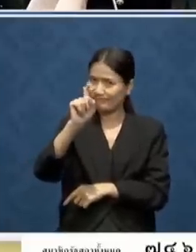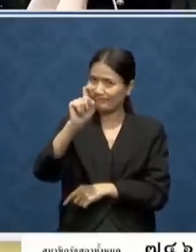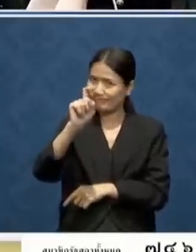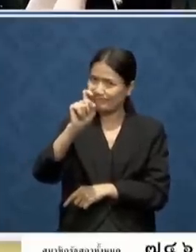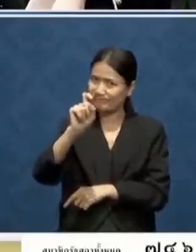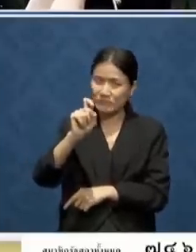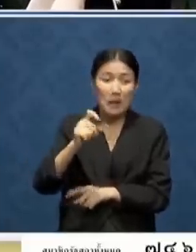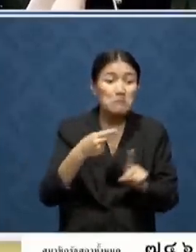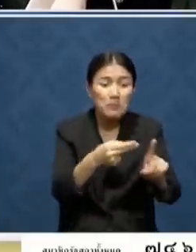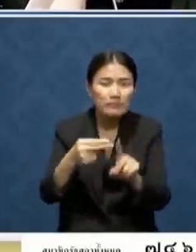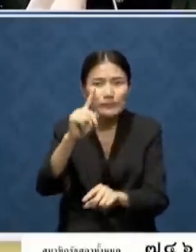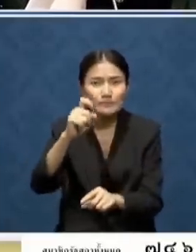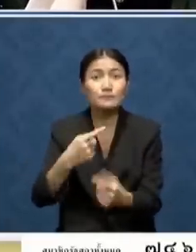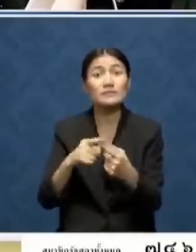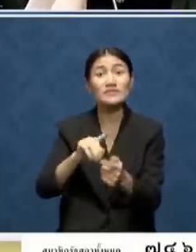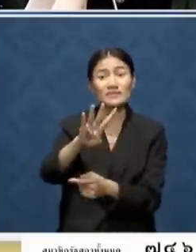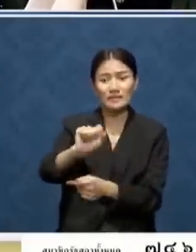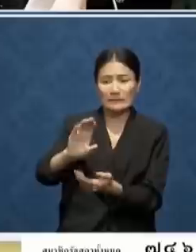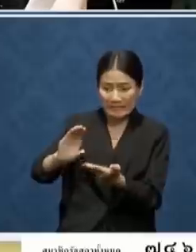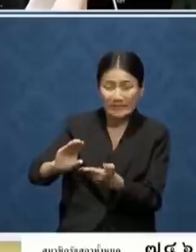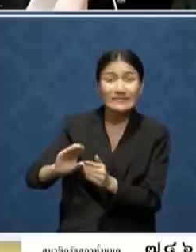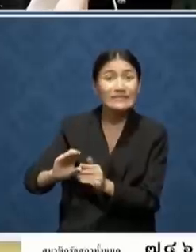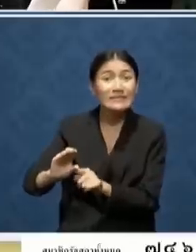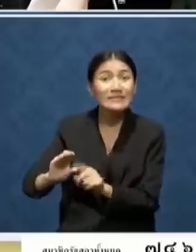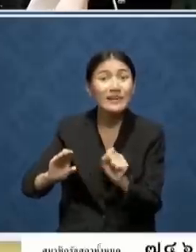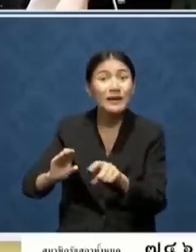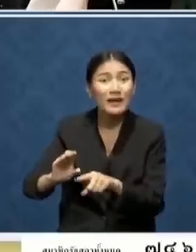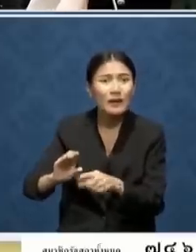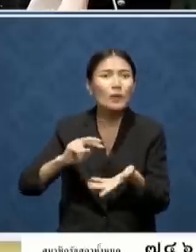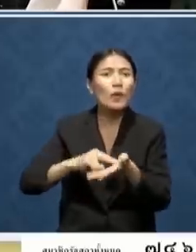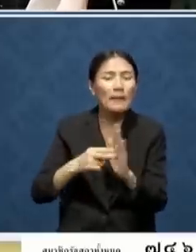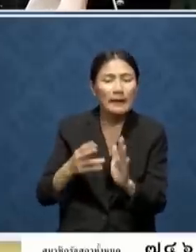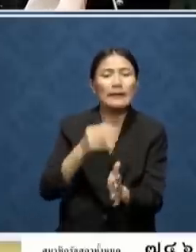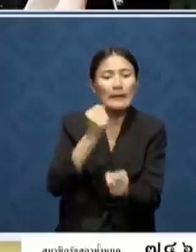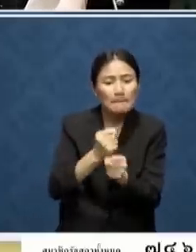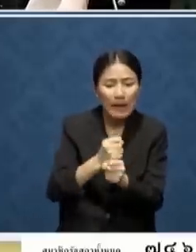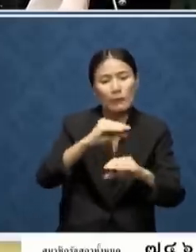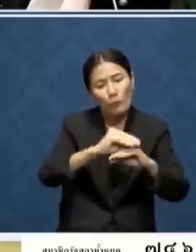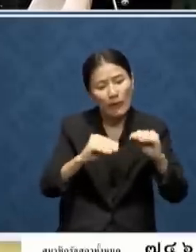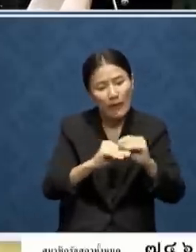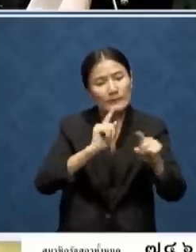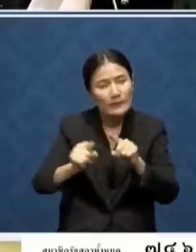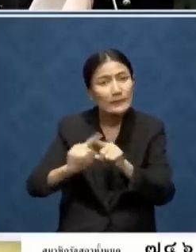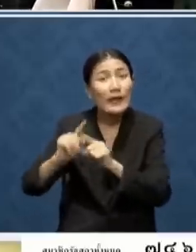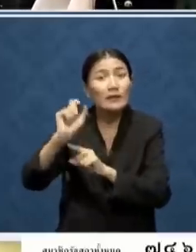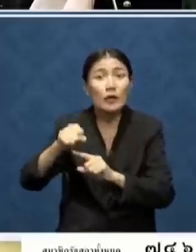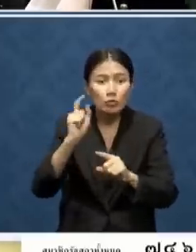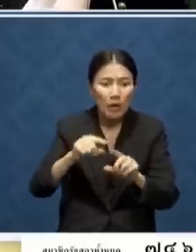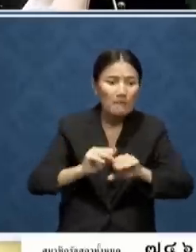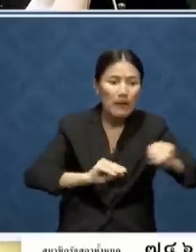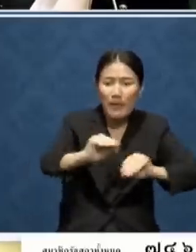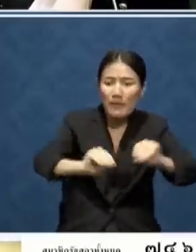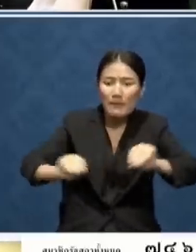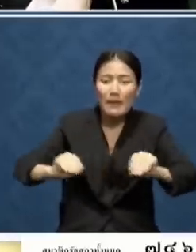ดันทุรังใช้นะคะ400,000นี้คืองบดำเนินงานงบโครงการต่างๆที่ต้องแบ่งกันใช้อีก 20